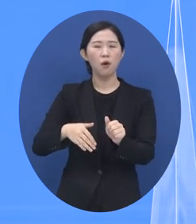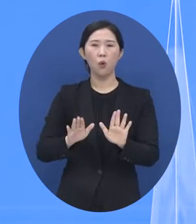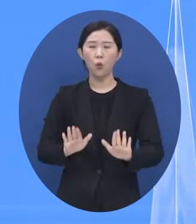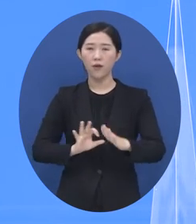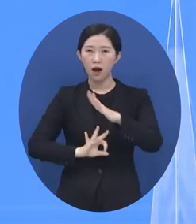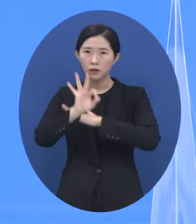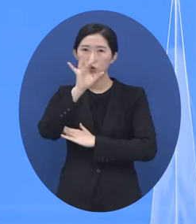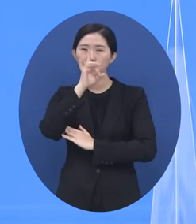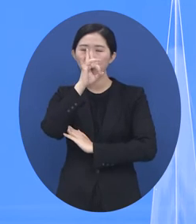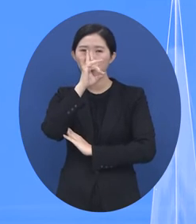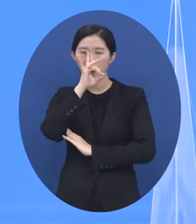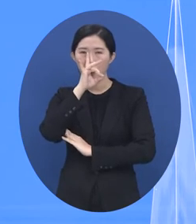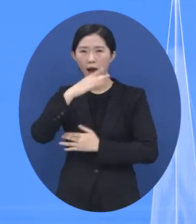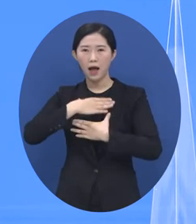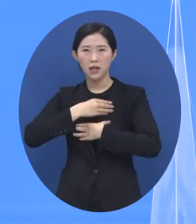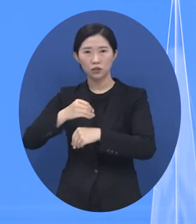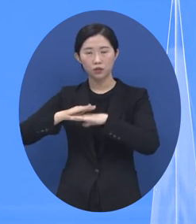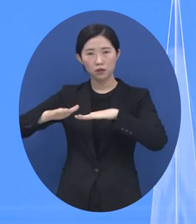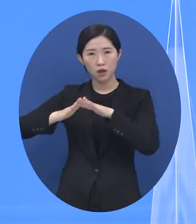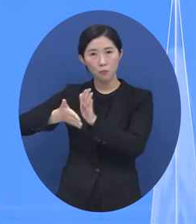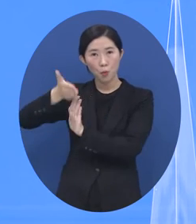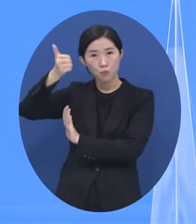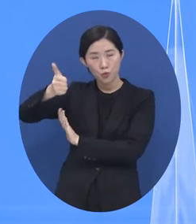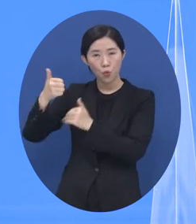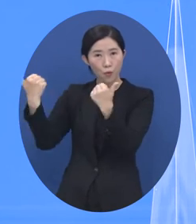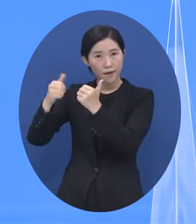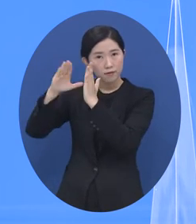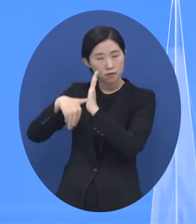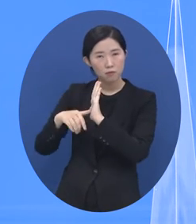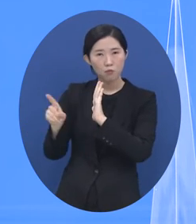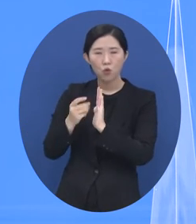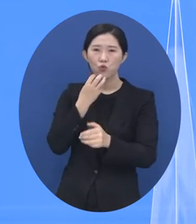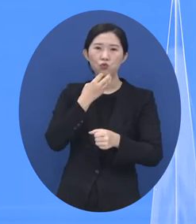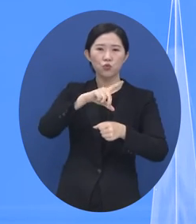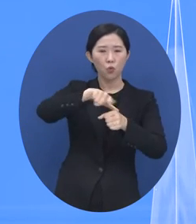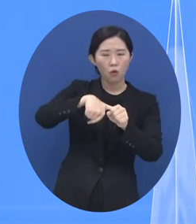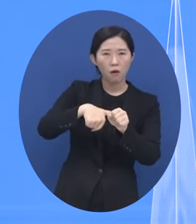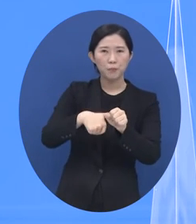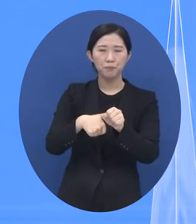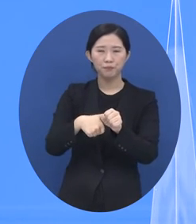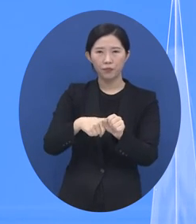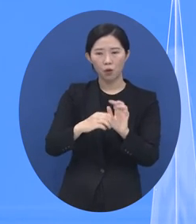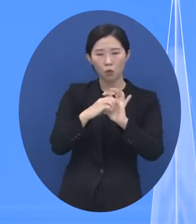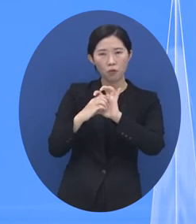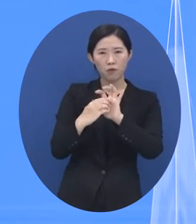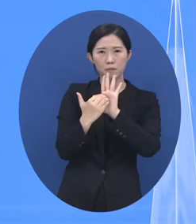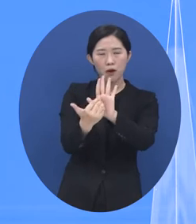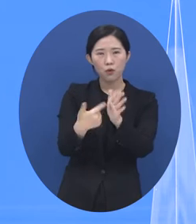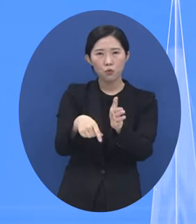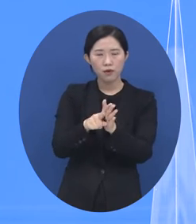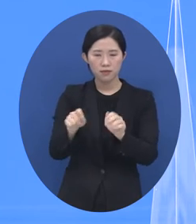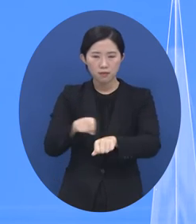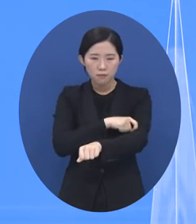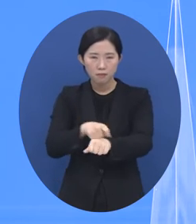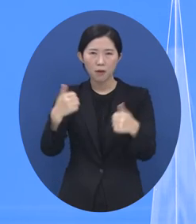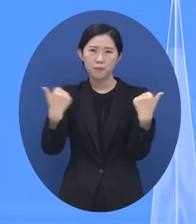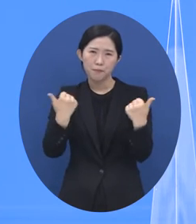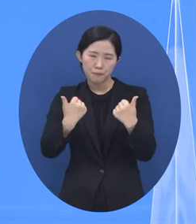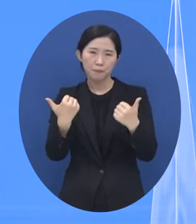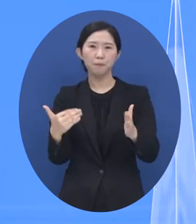아침 중앙재난안전대책본부 회의는 수도권 방역 특별대책을 논의하는 방식으로 이루어지기도 했습니다.